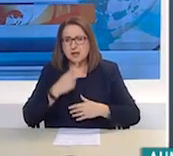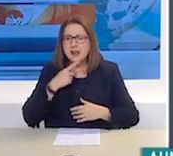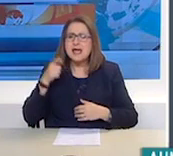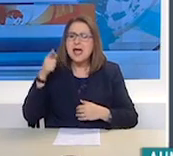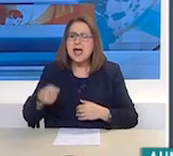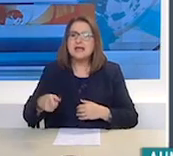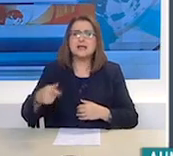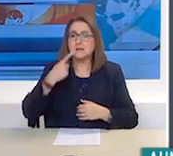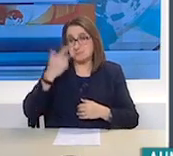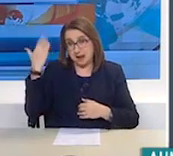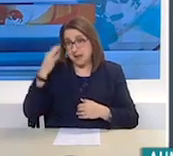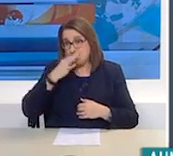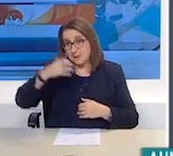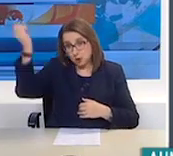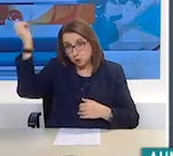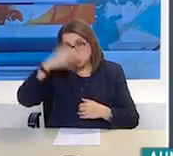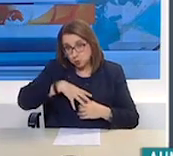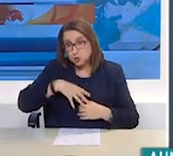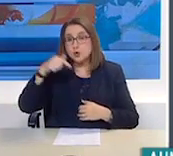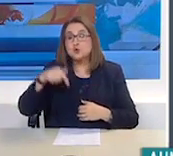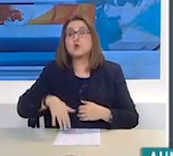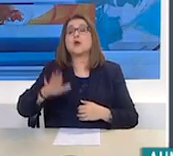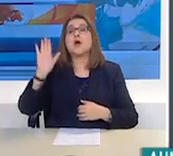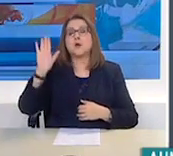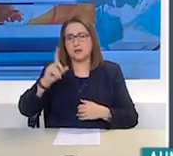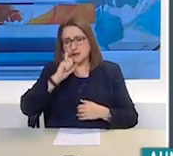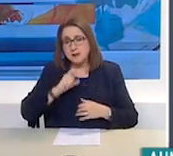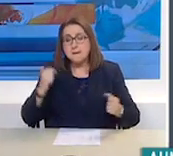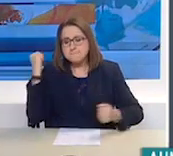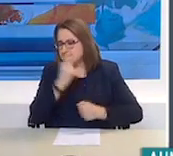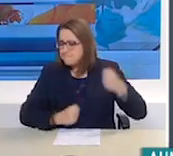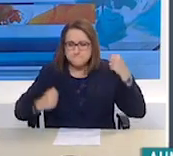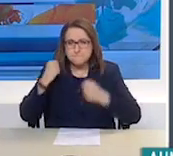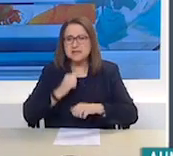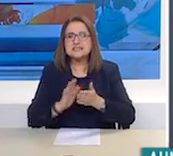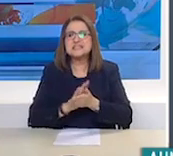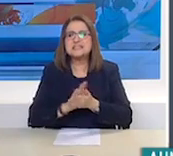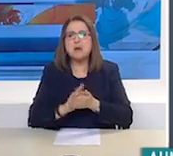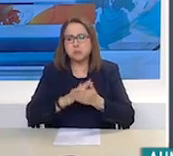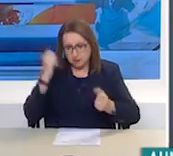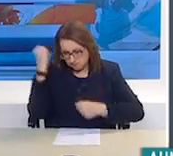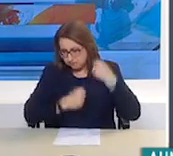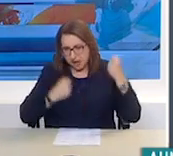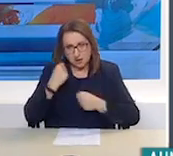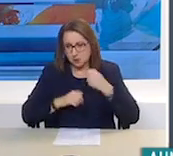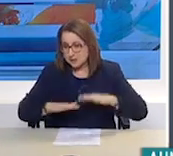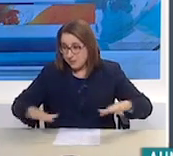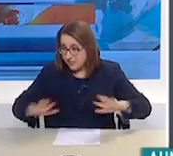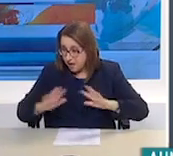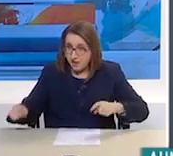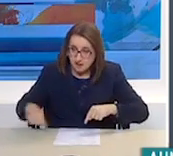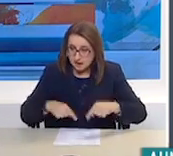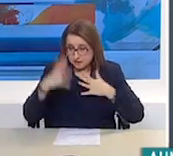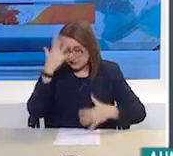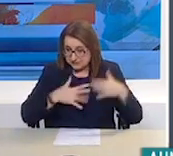ντους, είχαμε συστήσει να γίνεται κανονικό μπάνιο με σαπούνι. Έτσι, νομίζω με αυτά λοιπόν τα μέτρα και με τις προϋποθέσεις